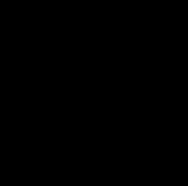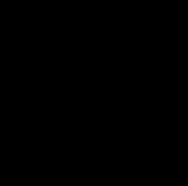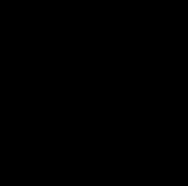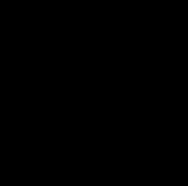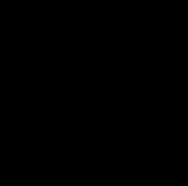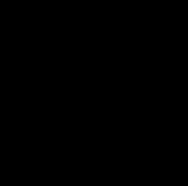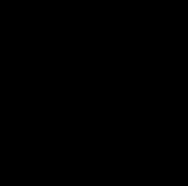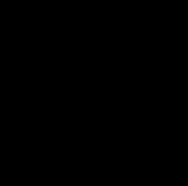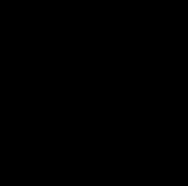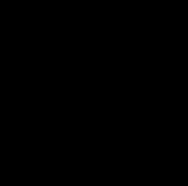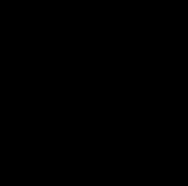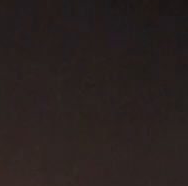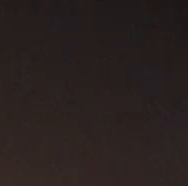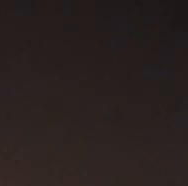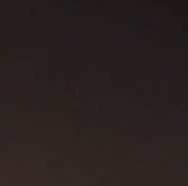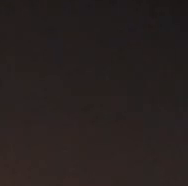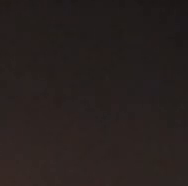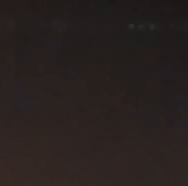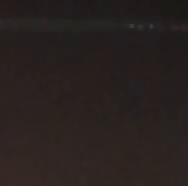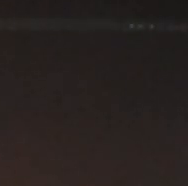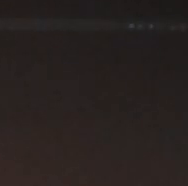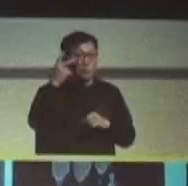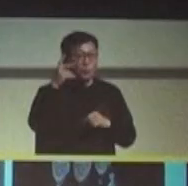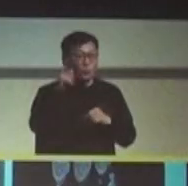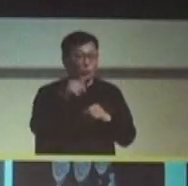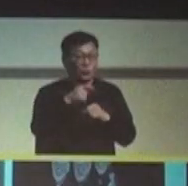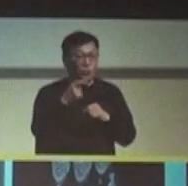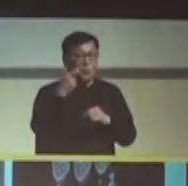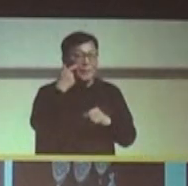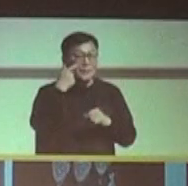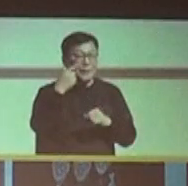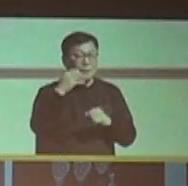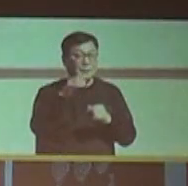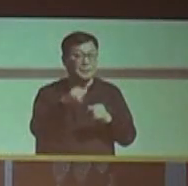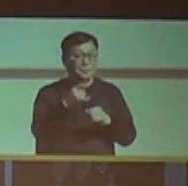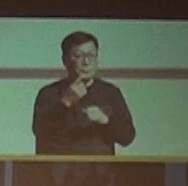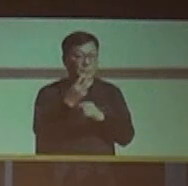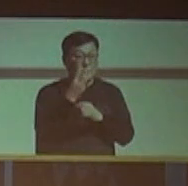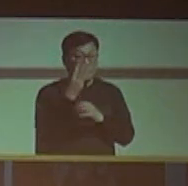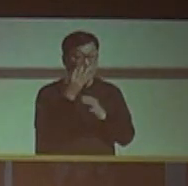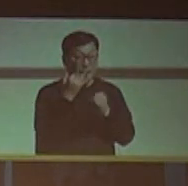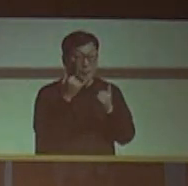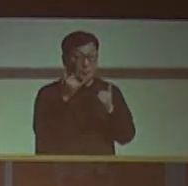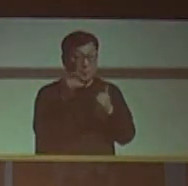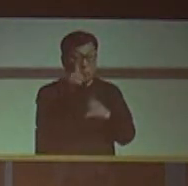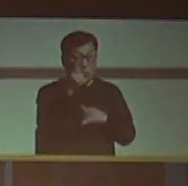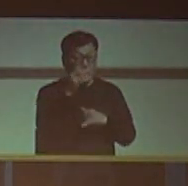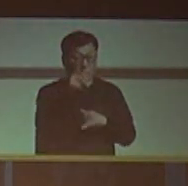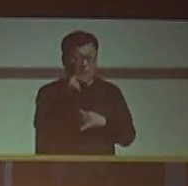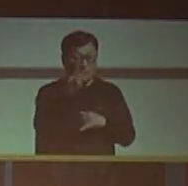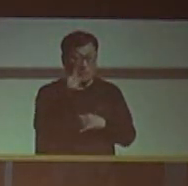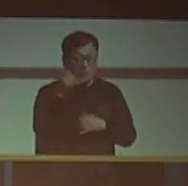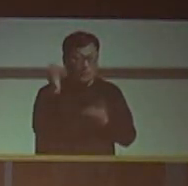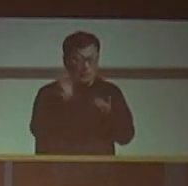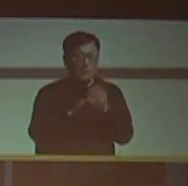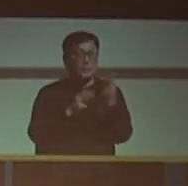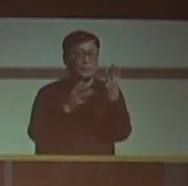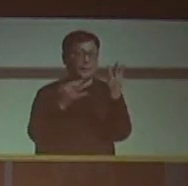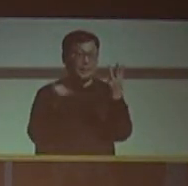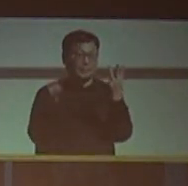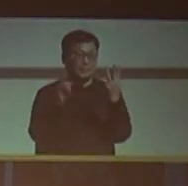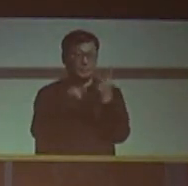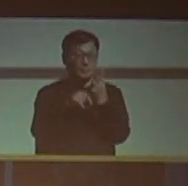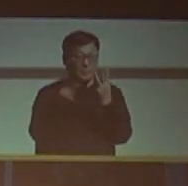네, 황진희, 아빠의 사장님, 여러분의 프란치스코 친구님, 그리고 박태원 담임 선생님까지 무려 세 분이나 네.